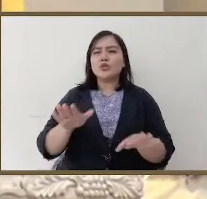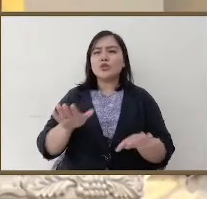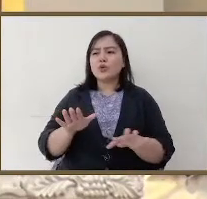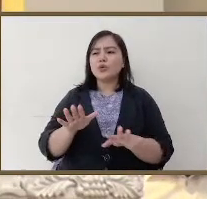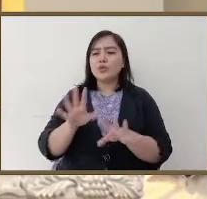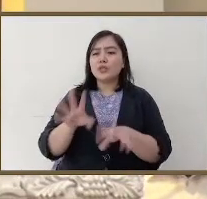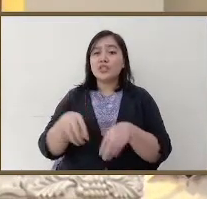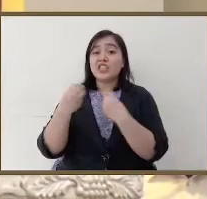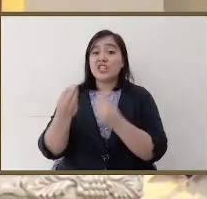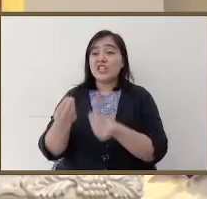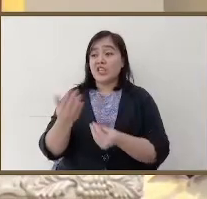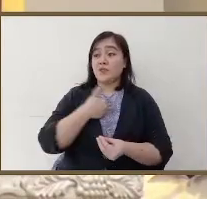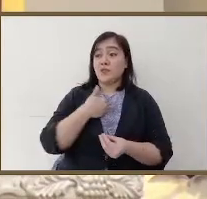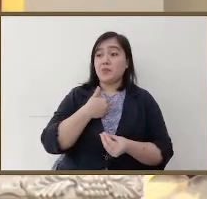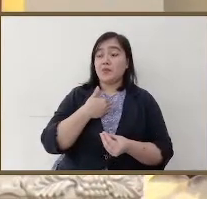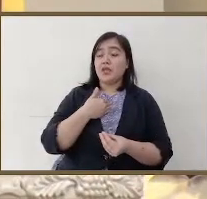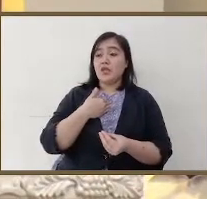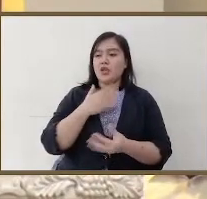na.